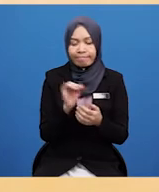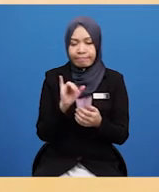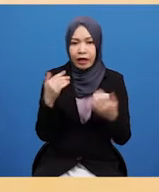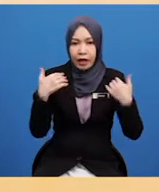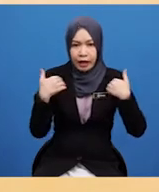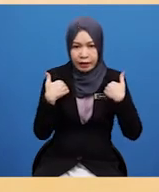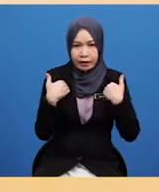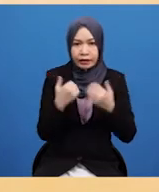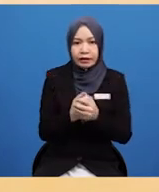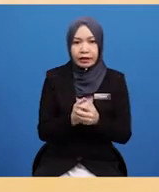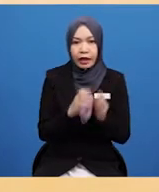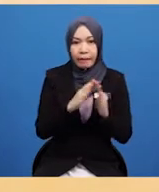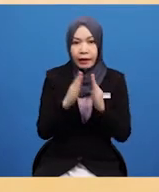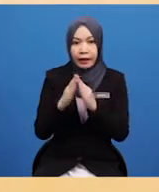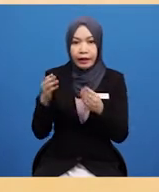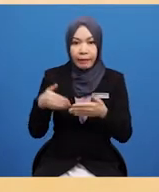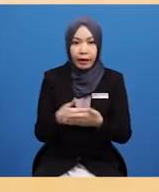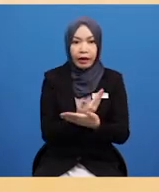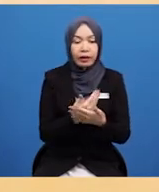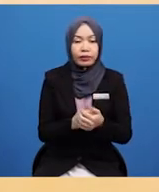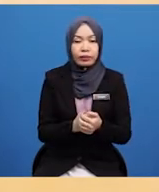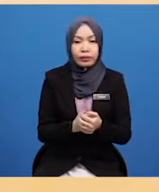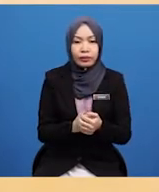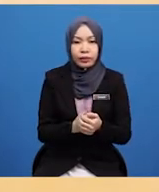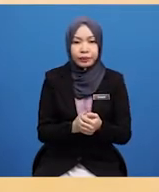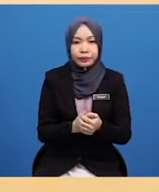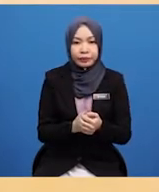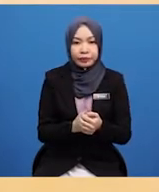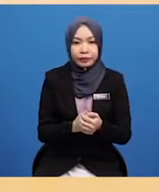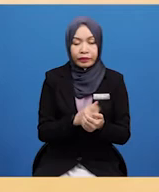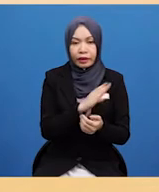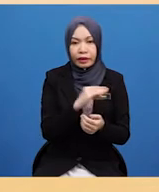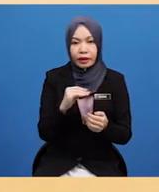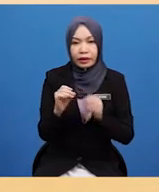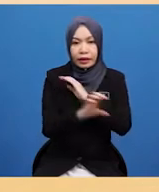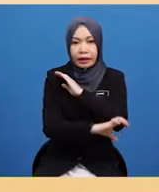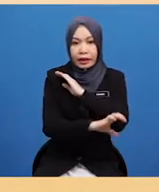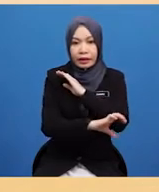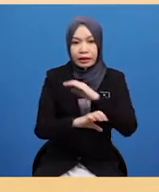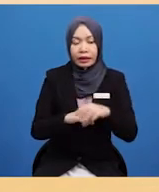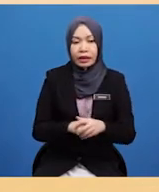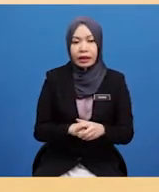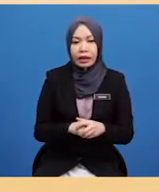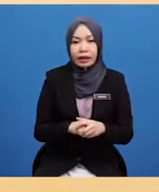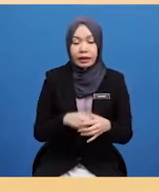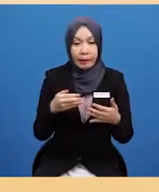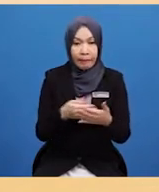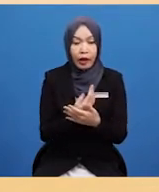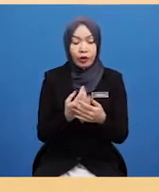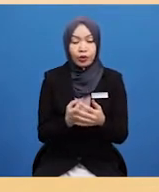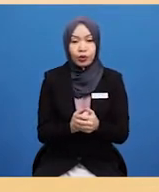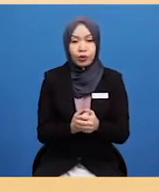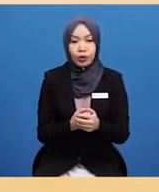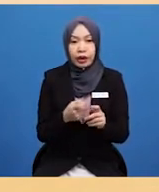Poland, Estonia, Latvia dan Lithuania. Manakala, perpecahan